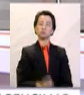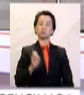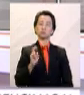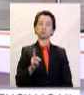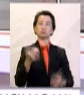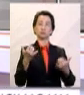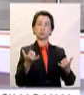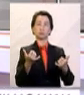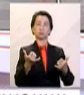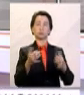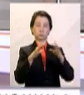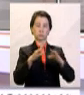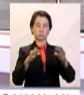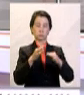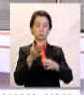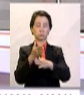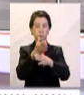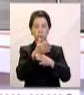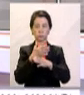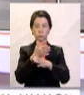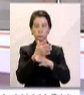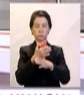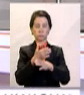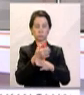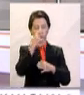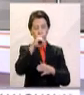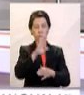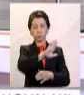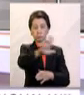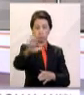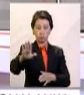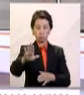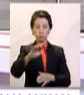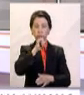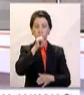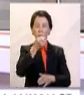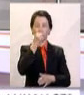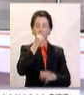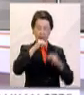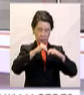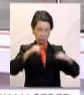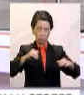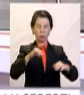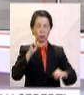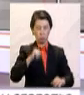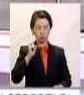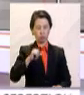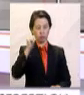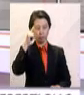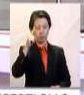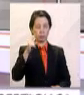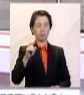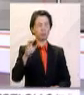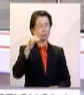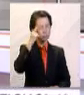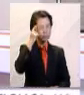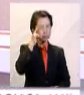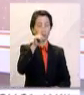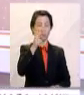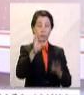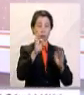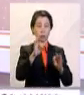Baik, seterusnya cerita yang ingin kami kongsikan bagi mereka yang tak makan durian saja boleh faham. Bayangkan